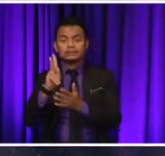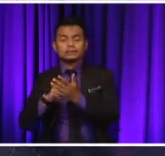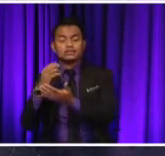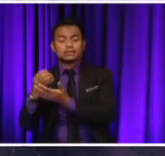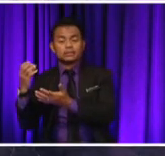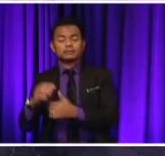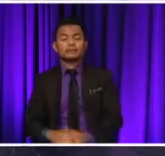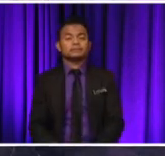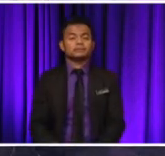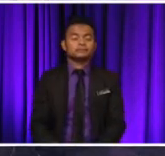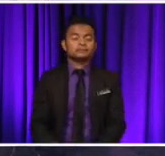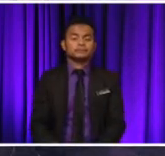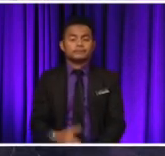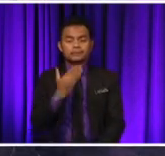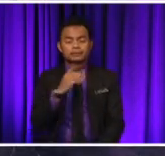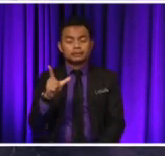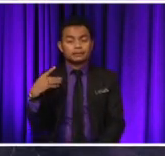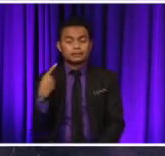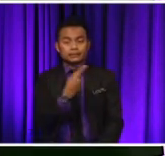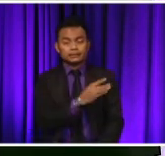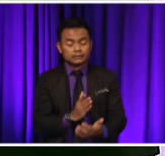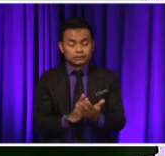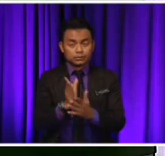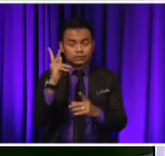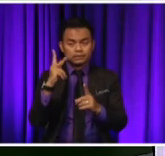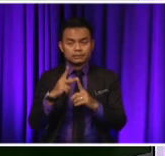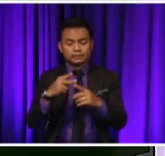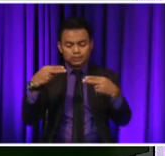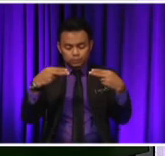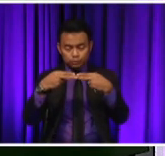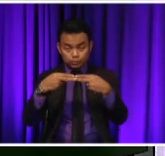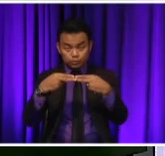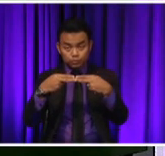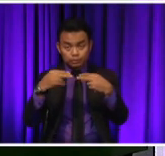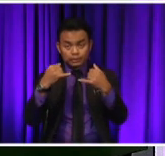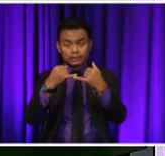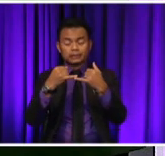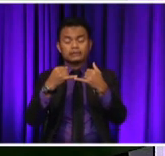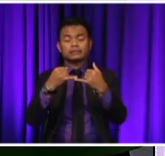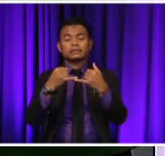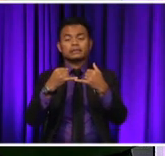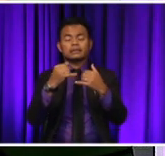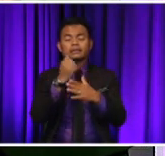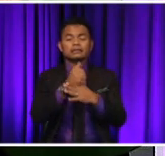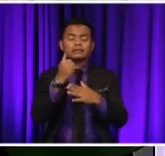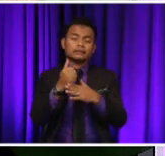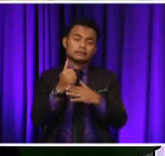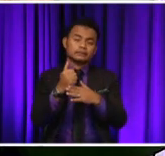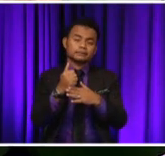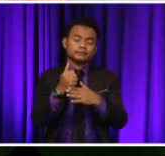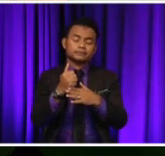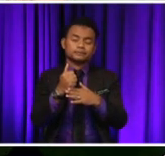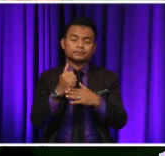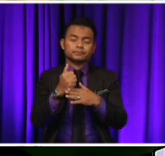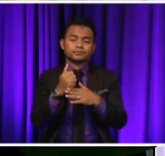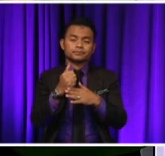kali ini kita akan terus kepada hubungkai antara kebiksana dan seperti mana yang telah diterangkan oleh